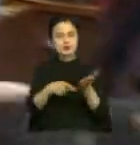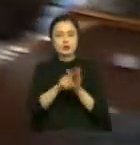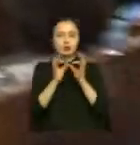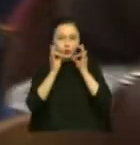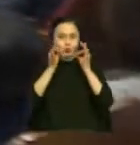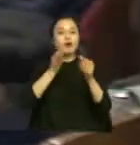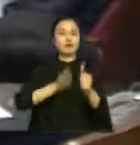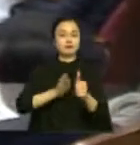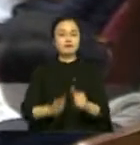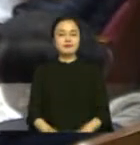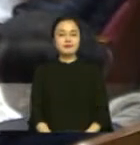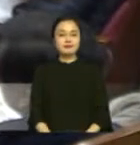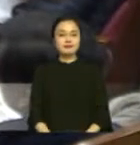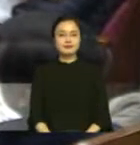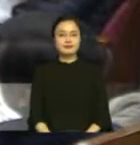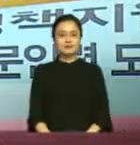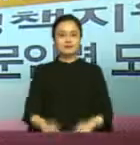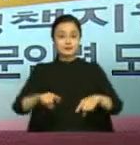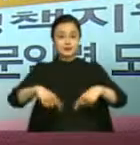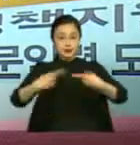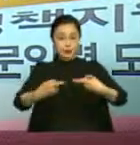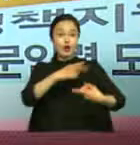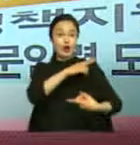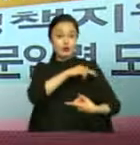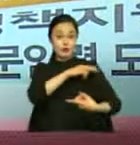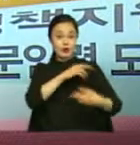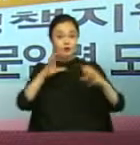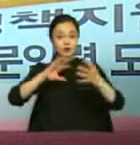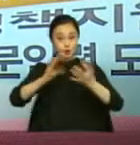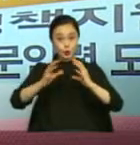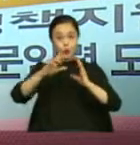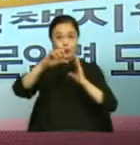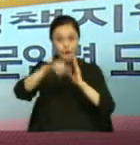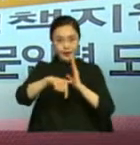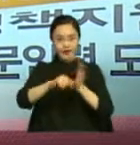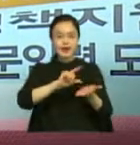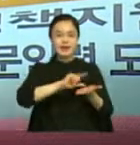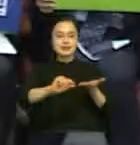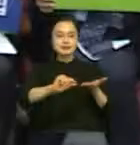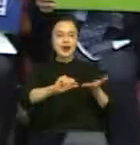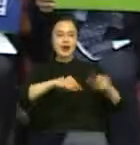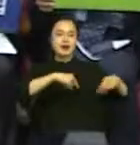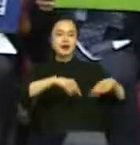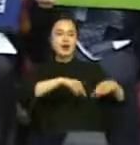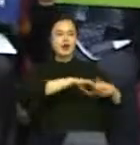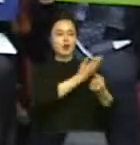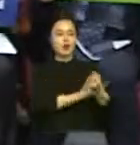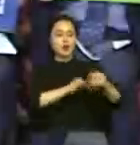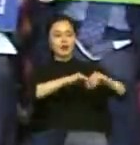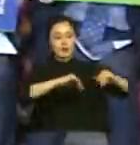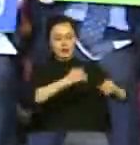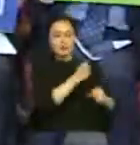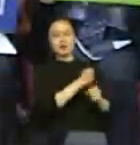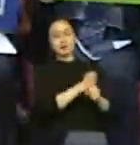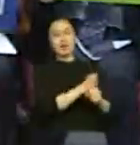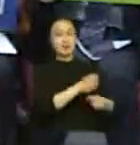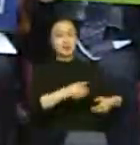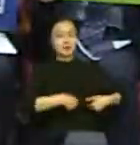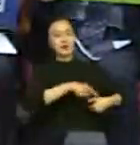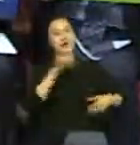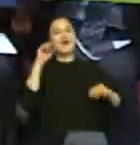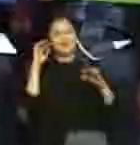12일 열린 관련 토론회에 참석한 국회의원들도 지방분권이라는 흐름에 부합하기 위한 법 개정의 필요성에